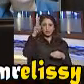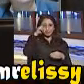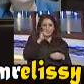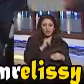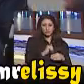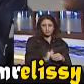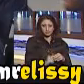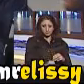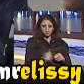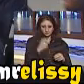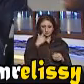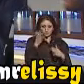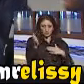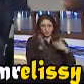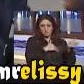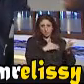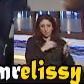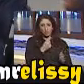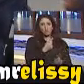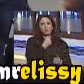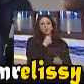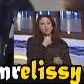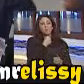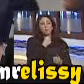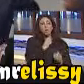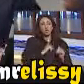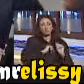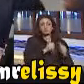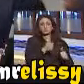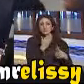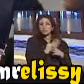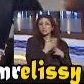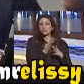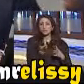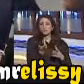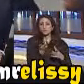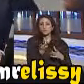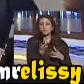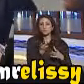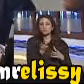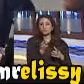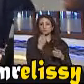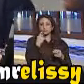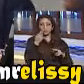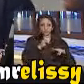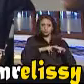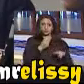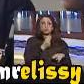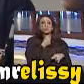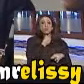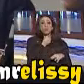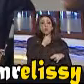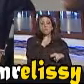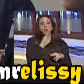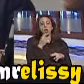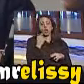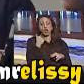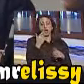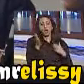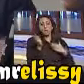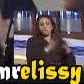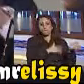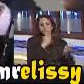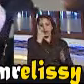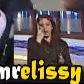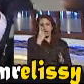إلى مليونية ليلة العنف، أسباب هذه الدعوة إيه يا فن؟ نعم حبيبي، دعوتم إلى مليونية ليلة العنف، يعني أسباب